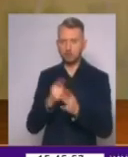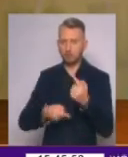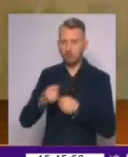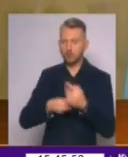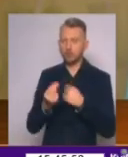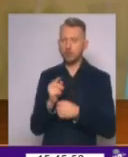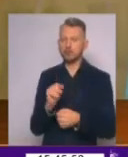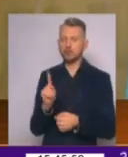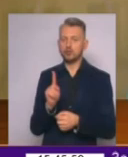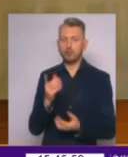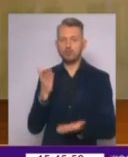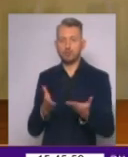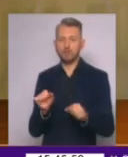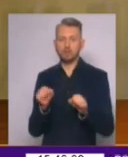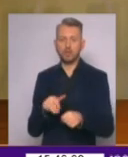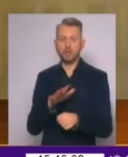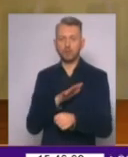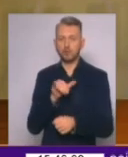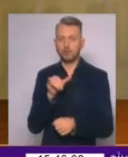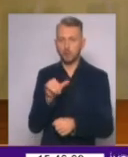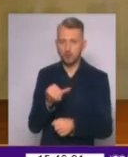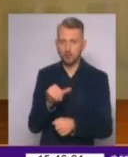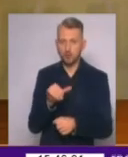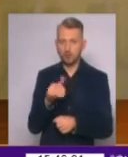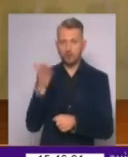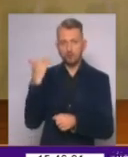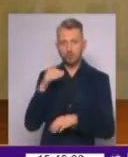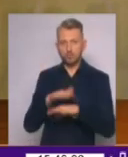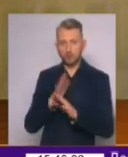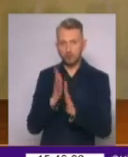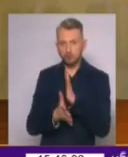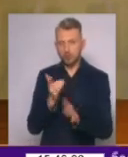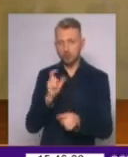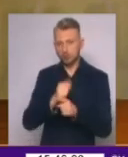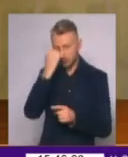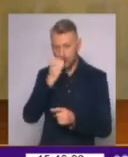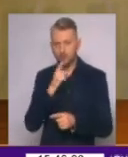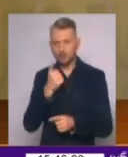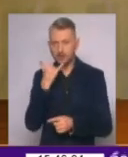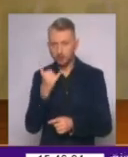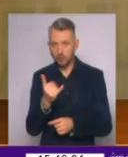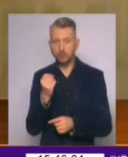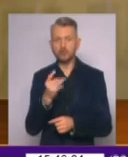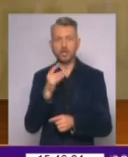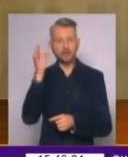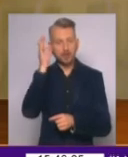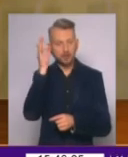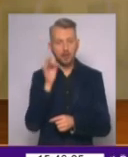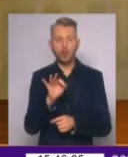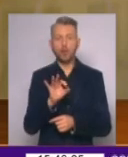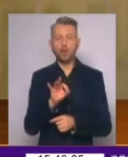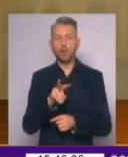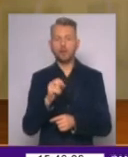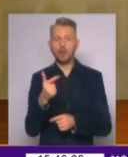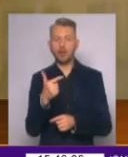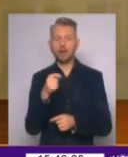кошти, які, можливо, могли бути у минулому банку «Крещатик». Тож дуже дякую вам за дзвінок. Ще раз нагадаю, пан Олег Галевей опікується